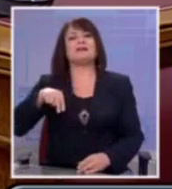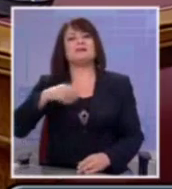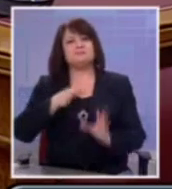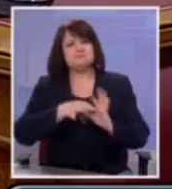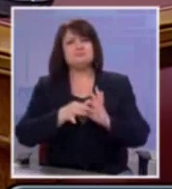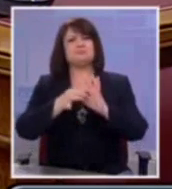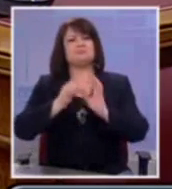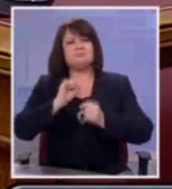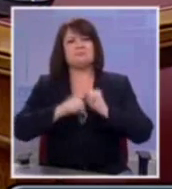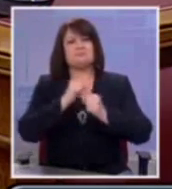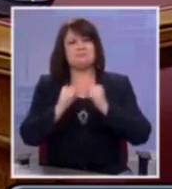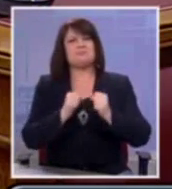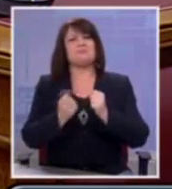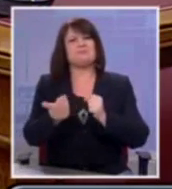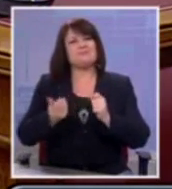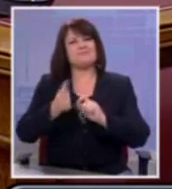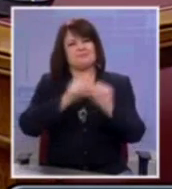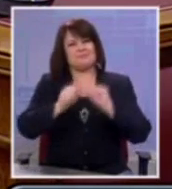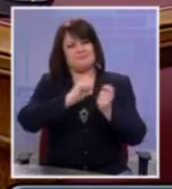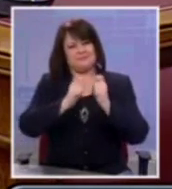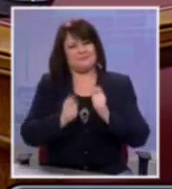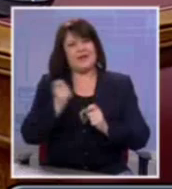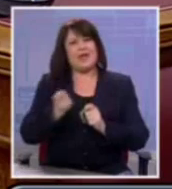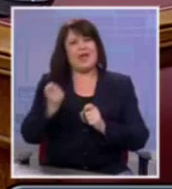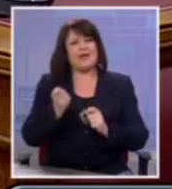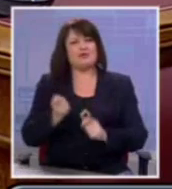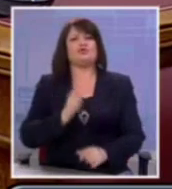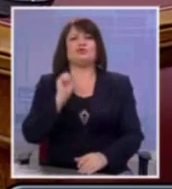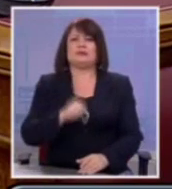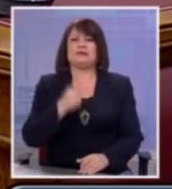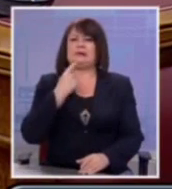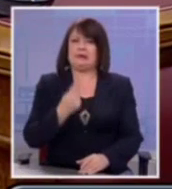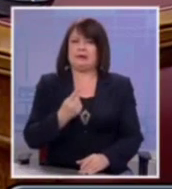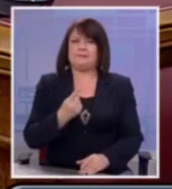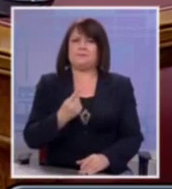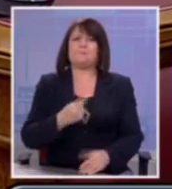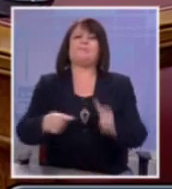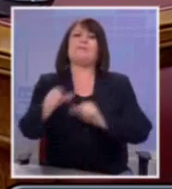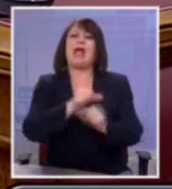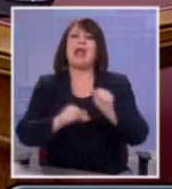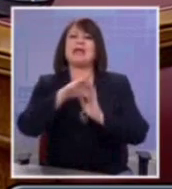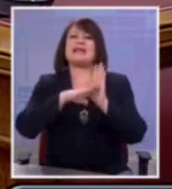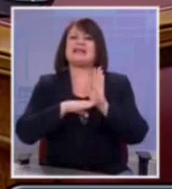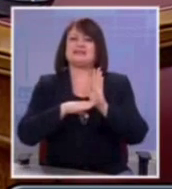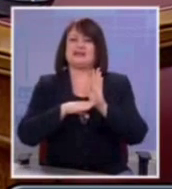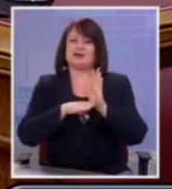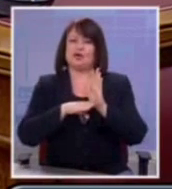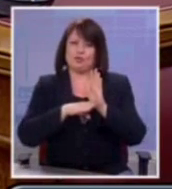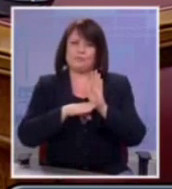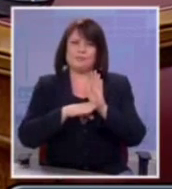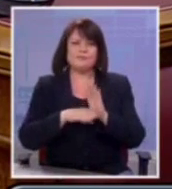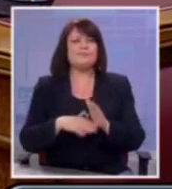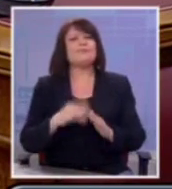τη μάχη για την έγκαιρη αναδιάρθρωση του χρέους, ακόμα και αν συμφώνησε να γίνει η αλλαγή του καταστατικού, προκειμένου